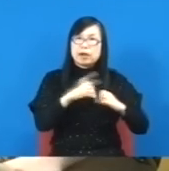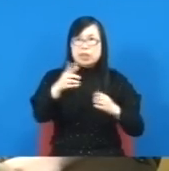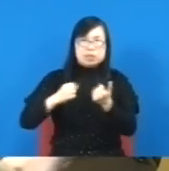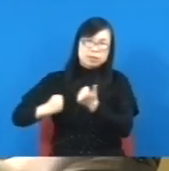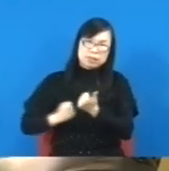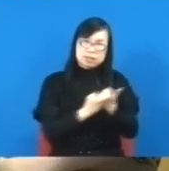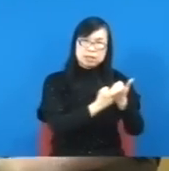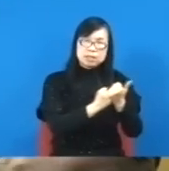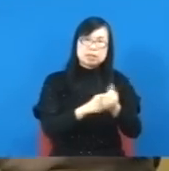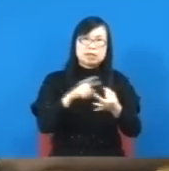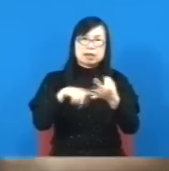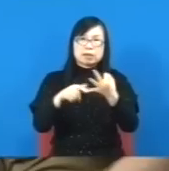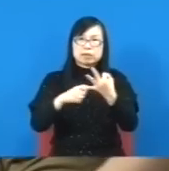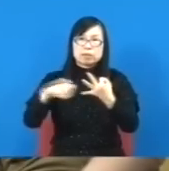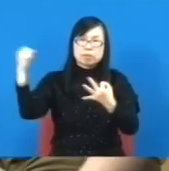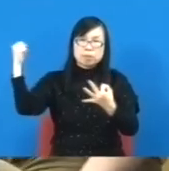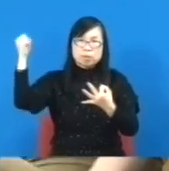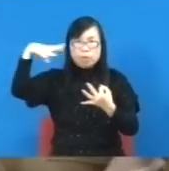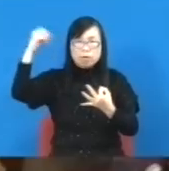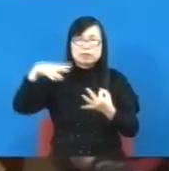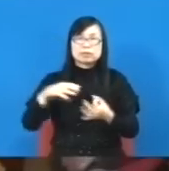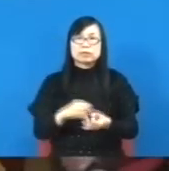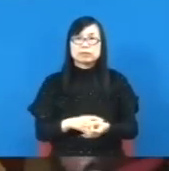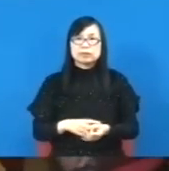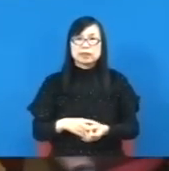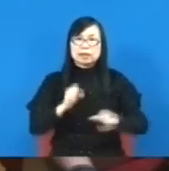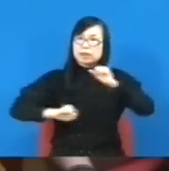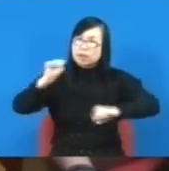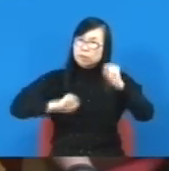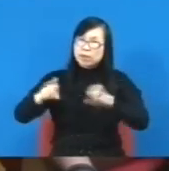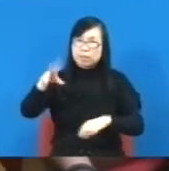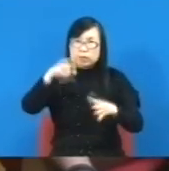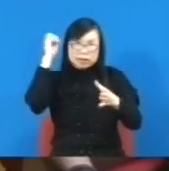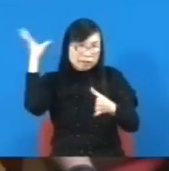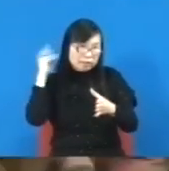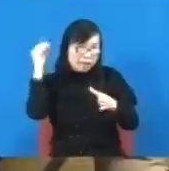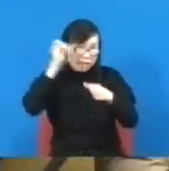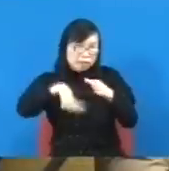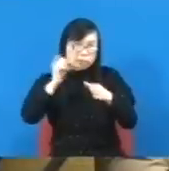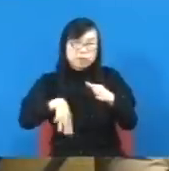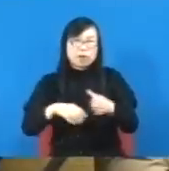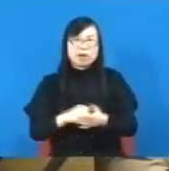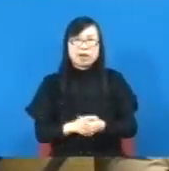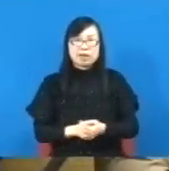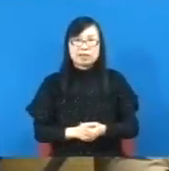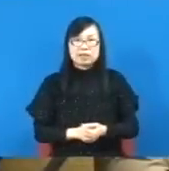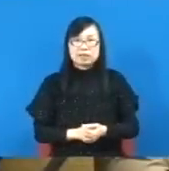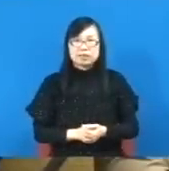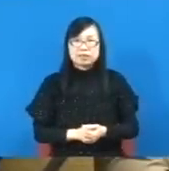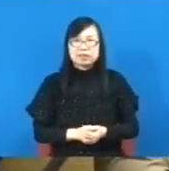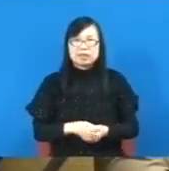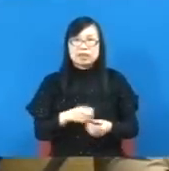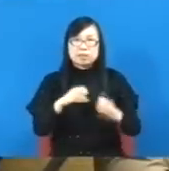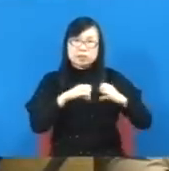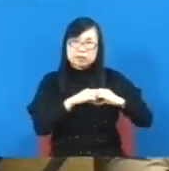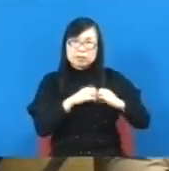嘅行為。但其實陳正心 之前佢係咪咁啊？係咪聽漏咗兩個字啊？ 係聽漏咗啲咩啊？ 你冇屈阿心姑